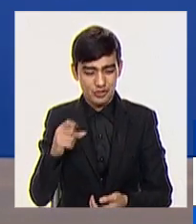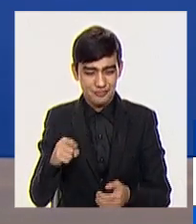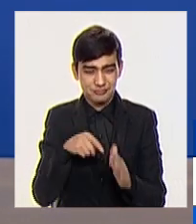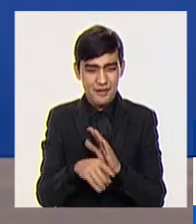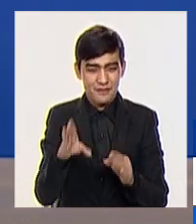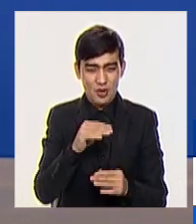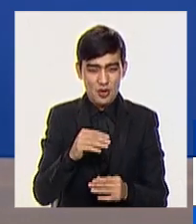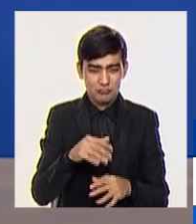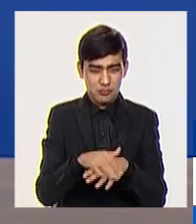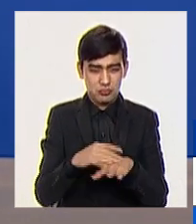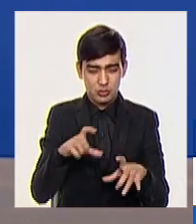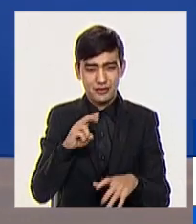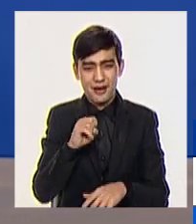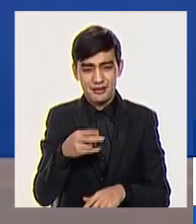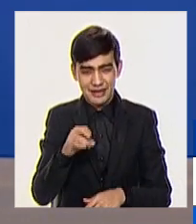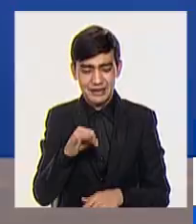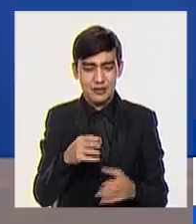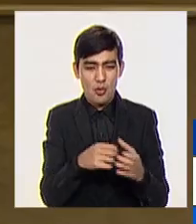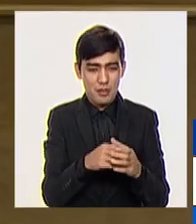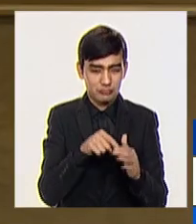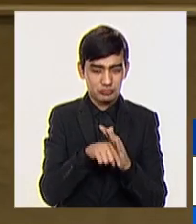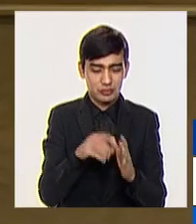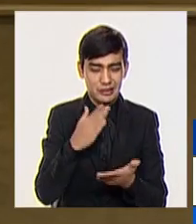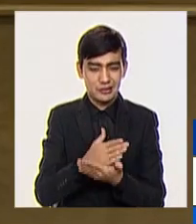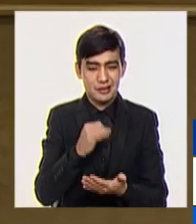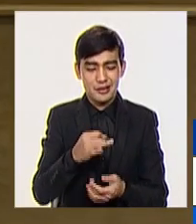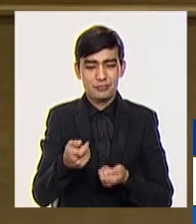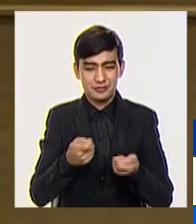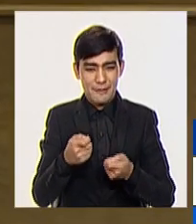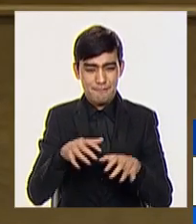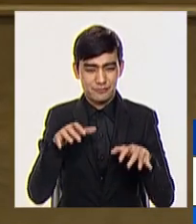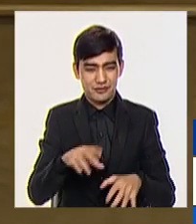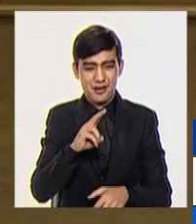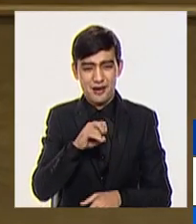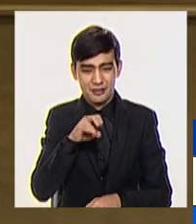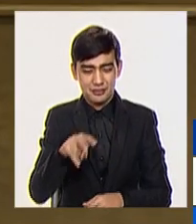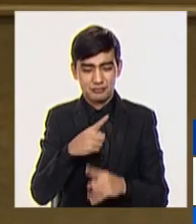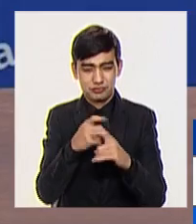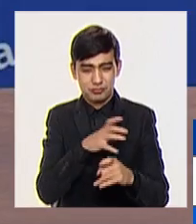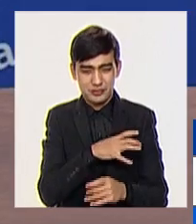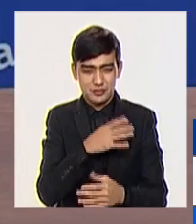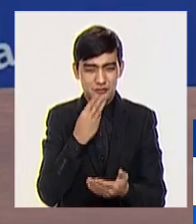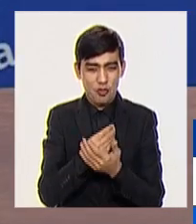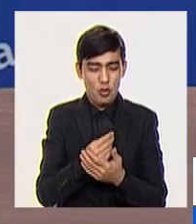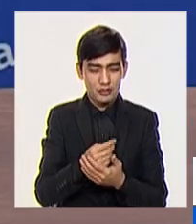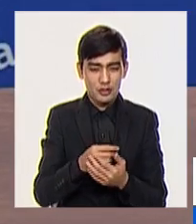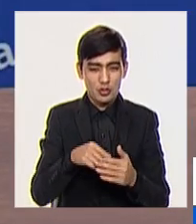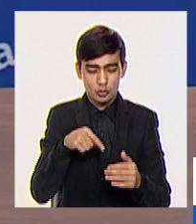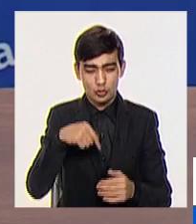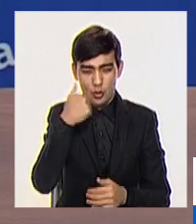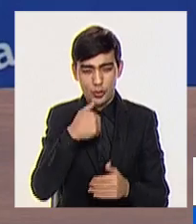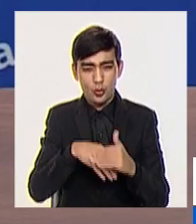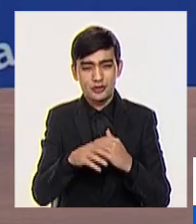практически все население Дании и частные компании. Председатель правления Канат Алпызбаев сообщил о предварительных итогах уходящего